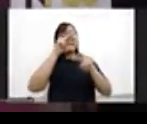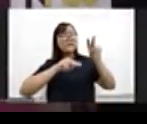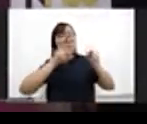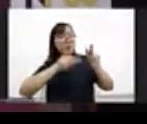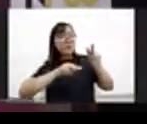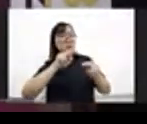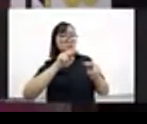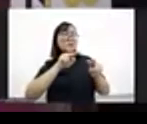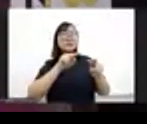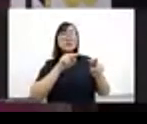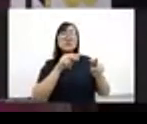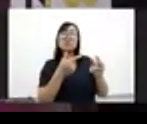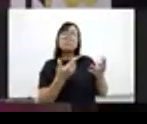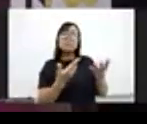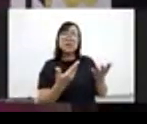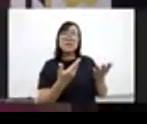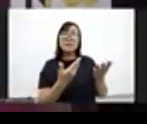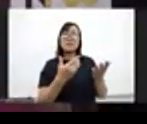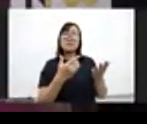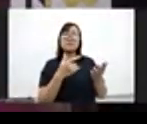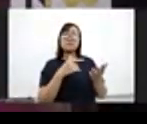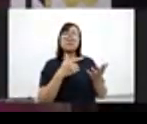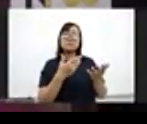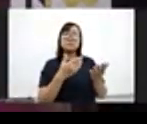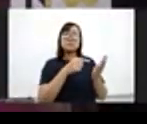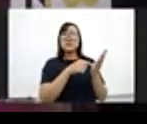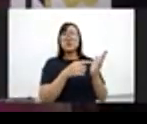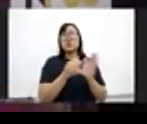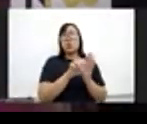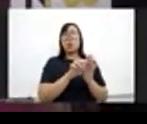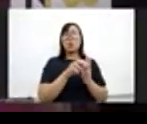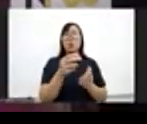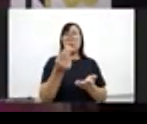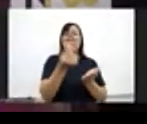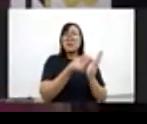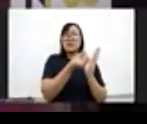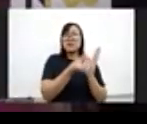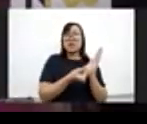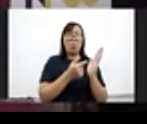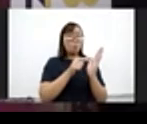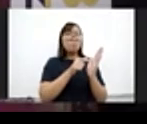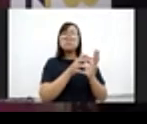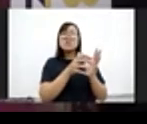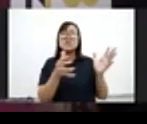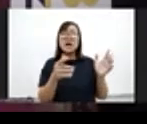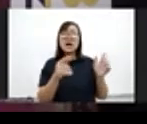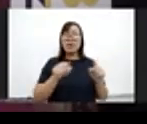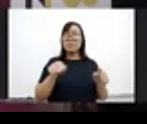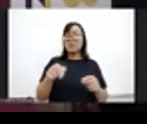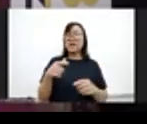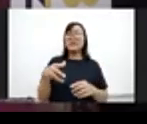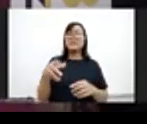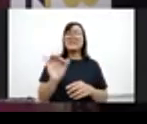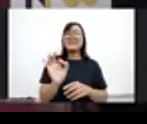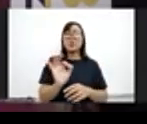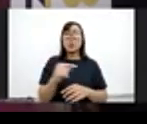Apa yang dirasa kemudian misalnya secara bajet itu ternyata besar tapi otaknya ternyata tidak efektif yang sebagainya dan